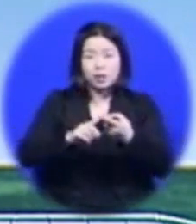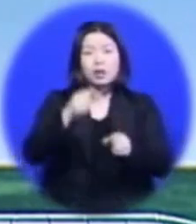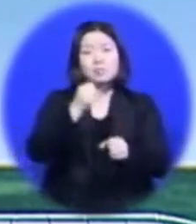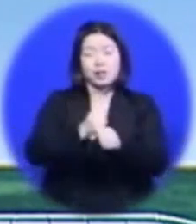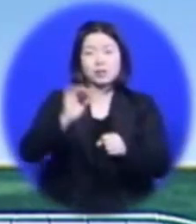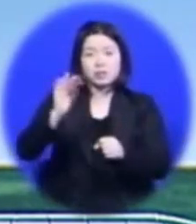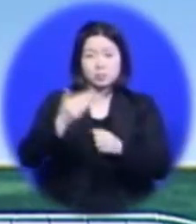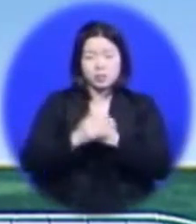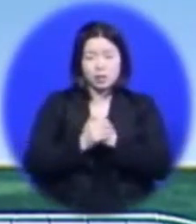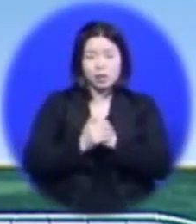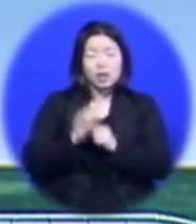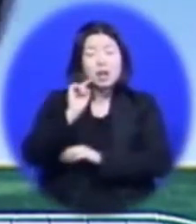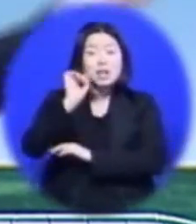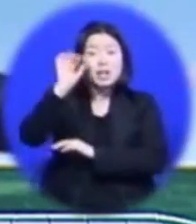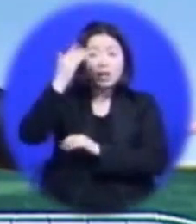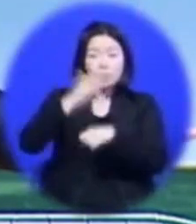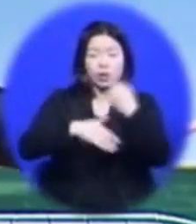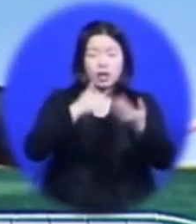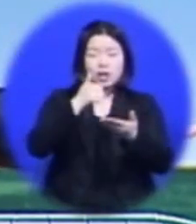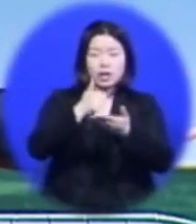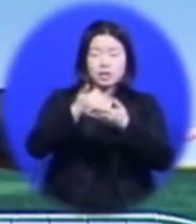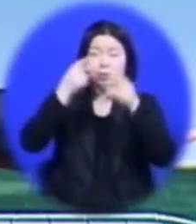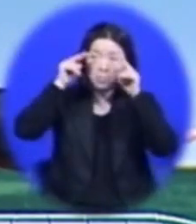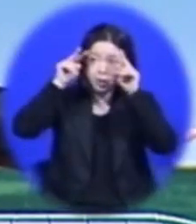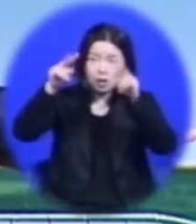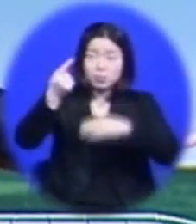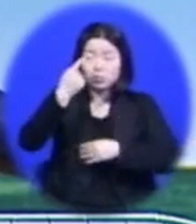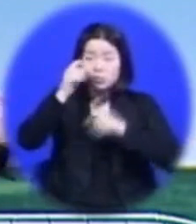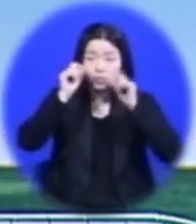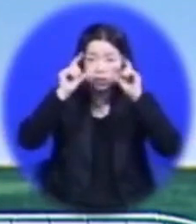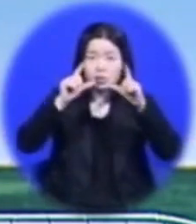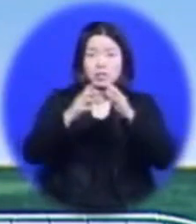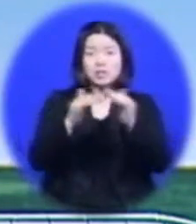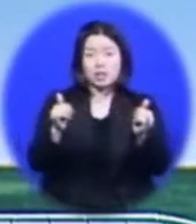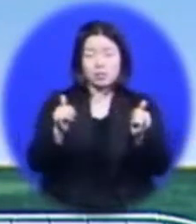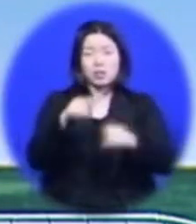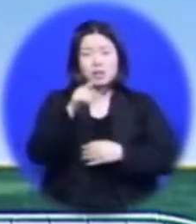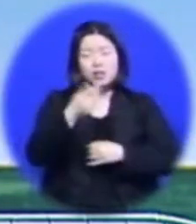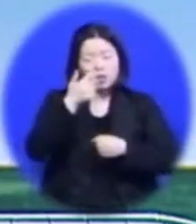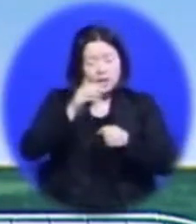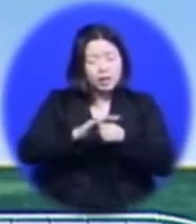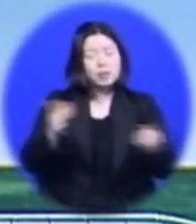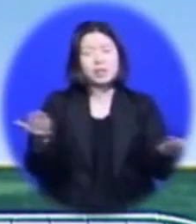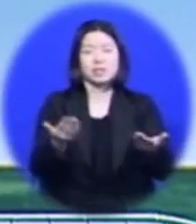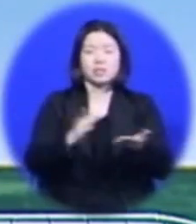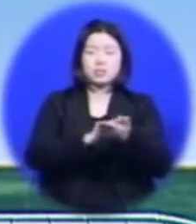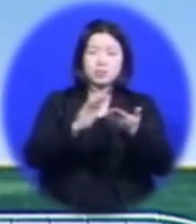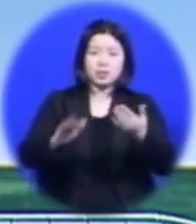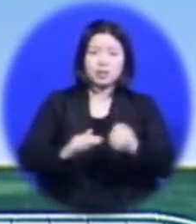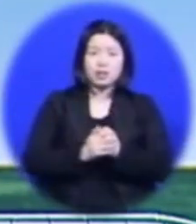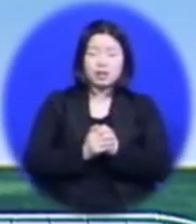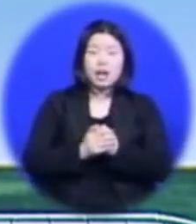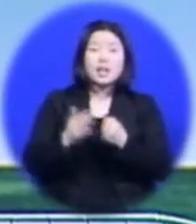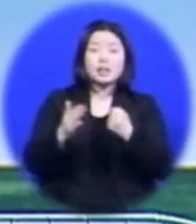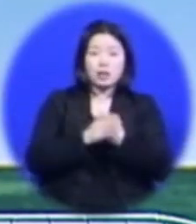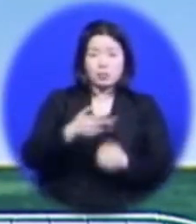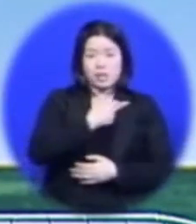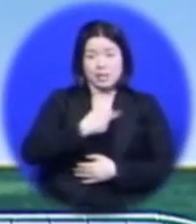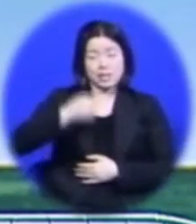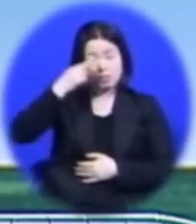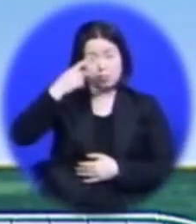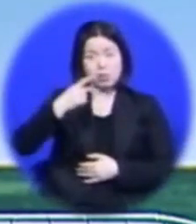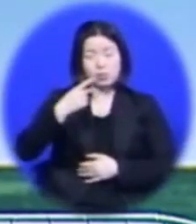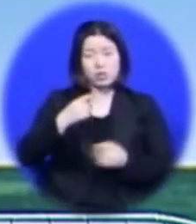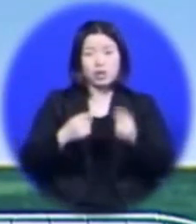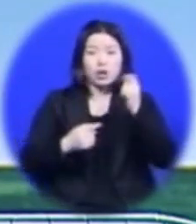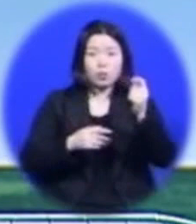영광의 하나님을 바라보는 눈이 뜨인 사람에게는 이건 기가 막힌 것입니다. 그래서 사도 바울이